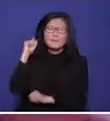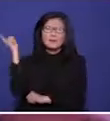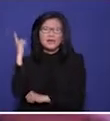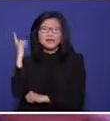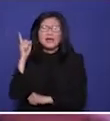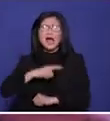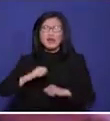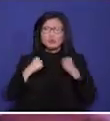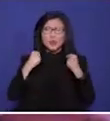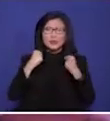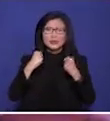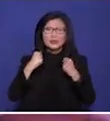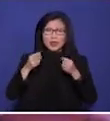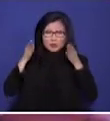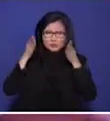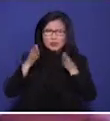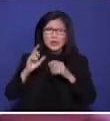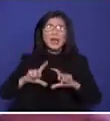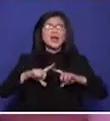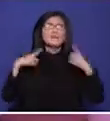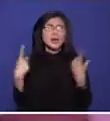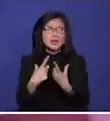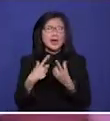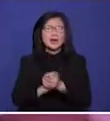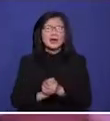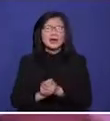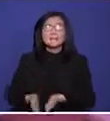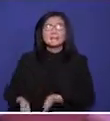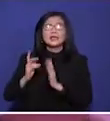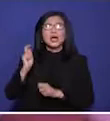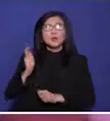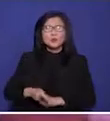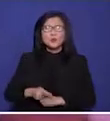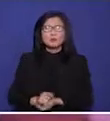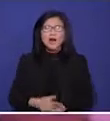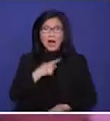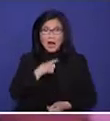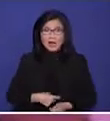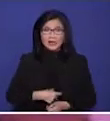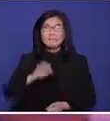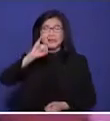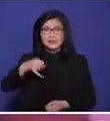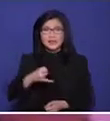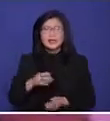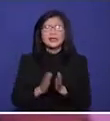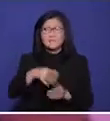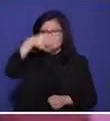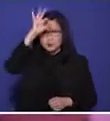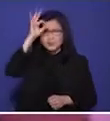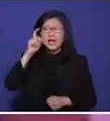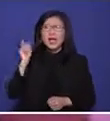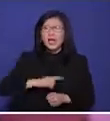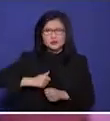kuat, terutama lembaga-lembaga penegak hukum, hakim, jaksa, dan polisi harus